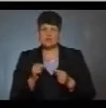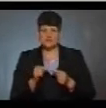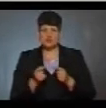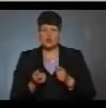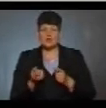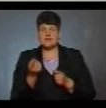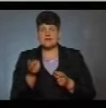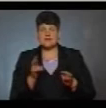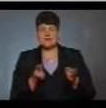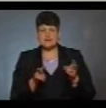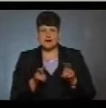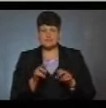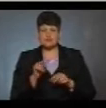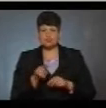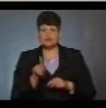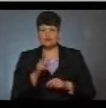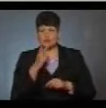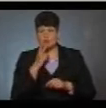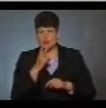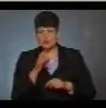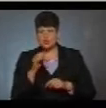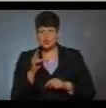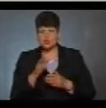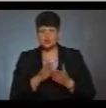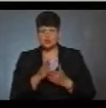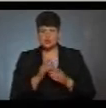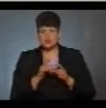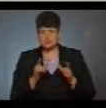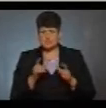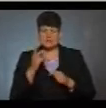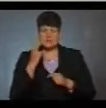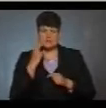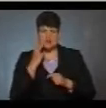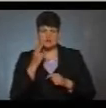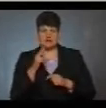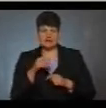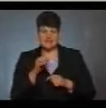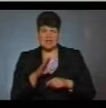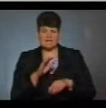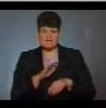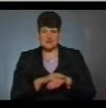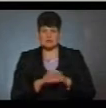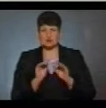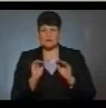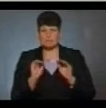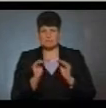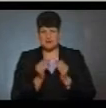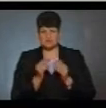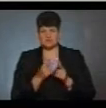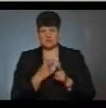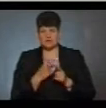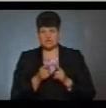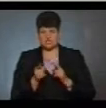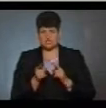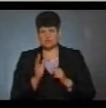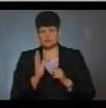явка – ту, що показують соцслужби, завжди де-факто менша, ніж